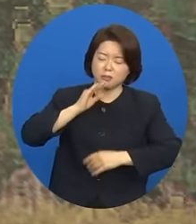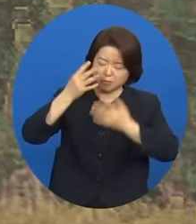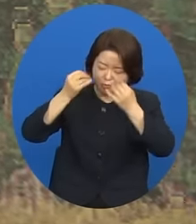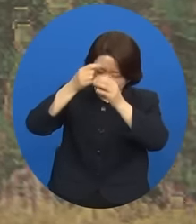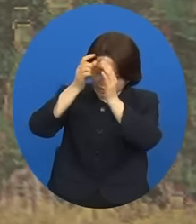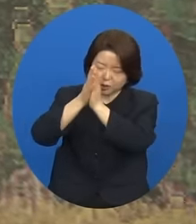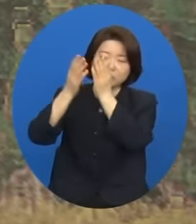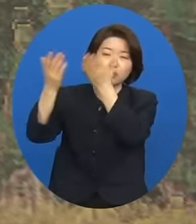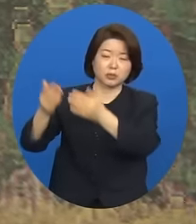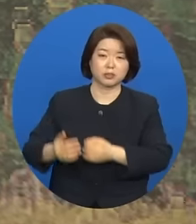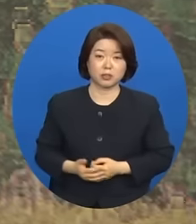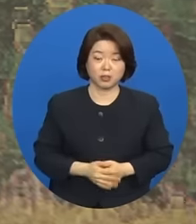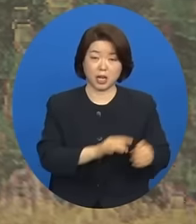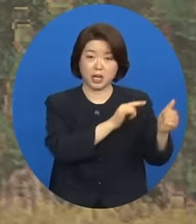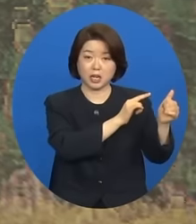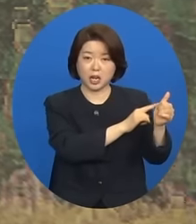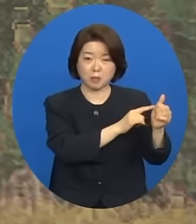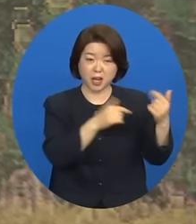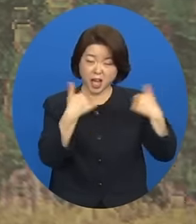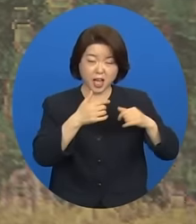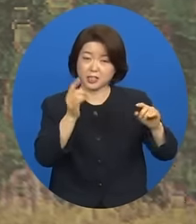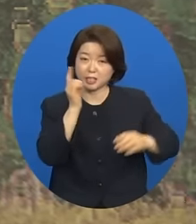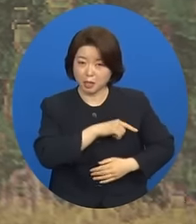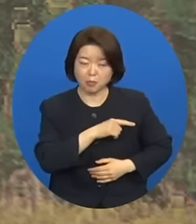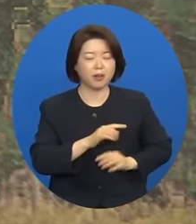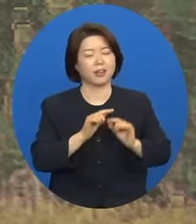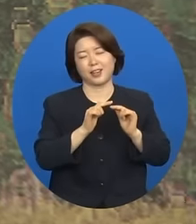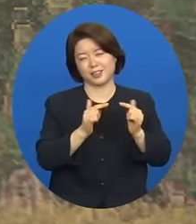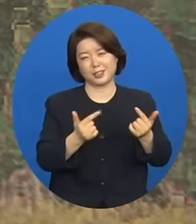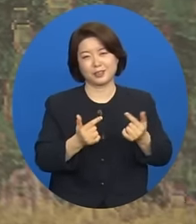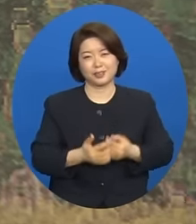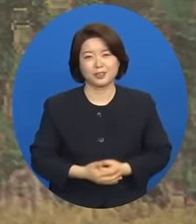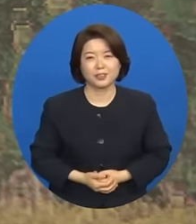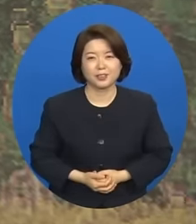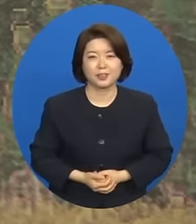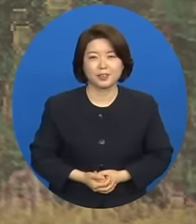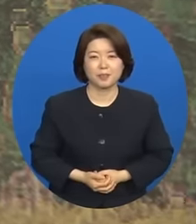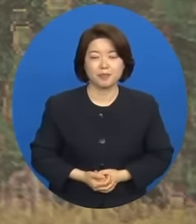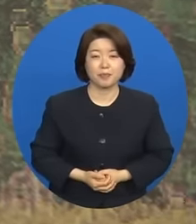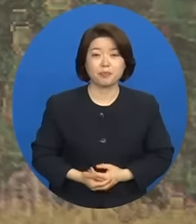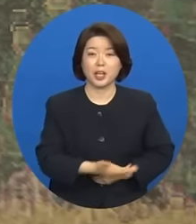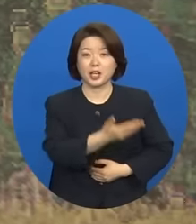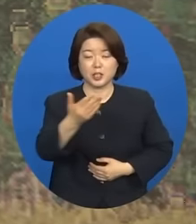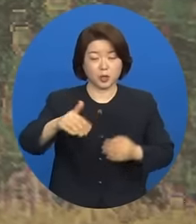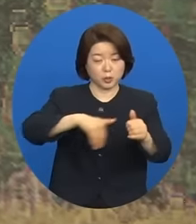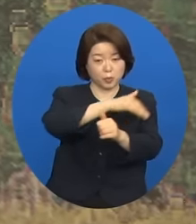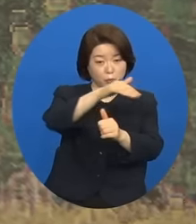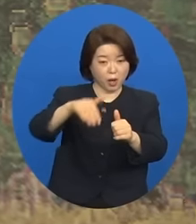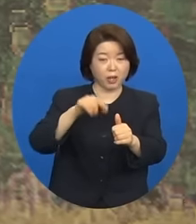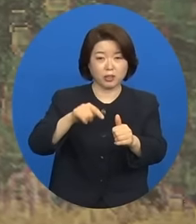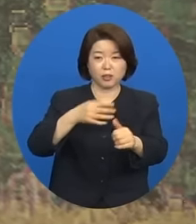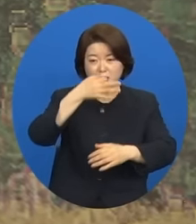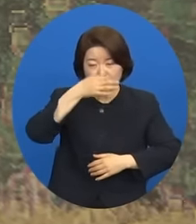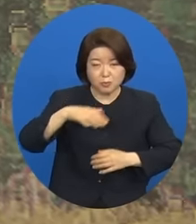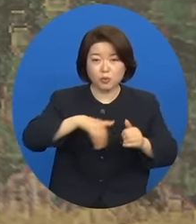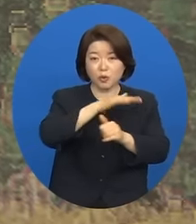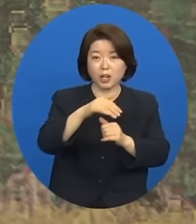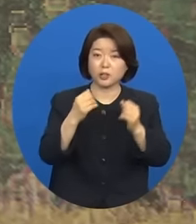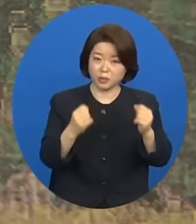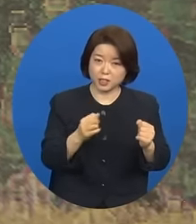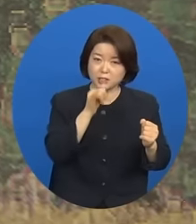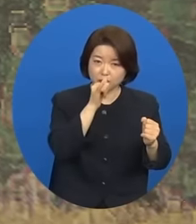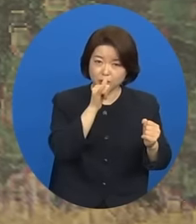그러니까 라반이라고 해서 꼭 나쁜 것만은 아니에요. 그래서 여러분 그런 환경 가운데 있다면 이